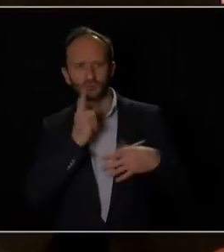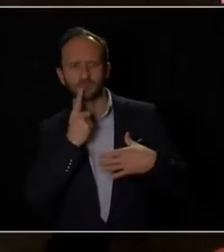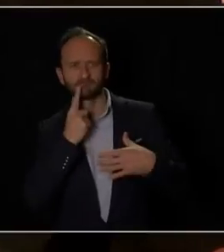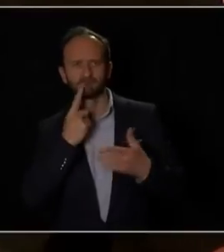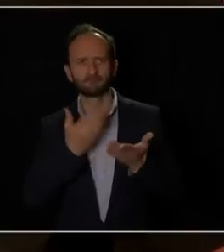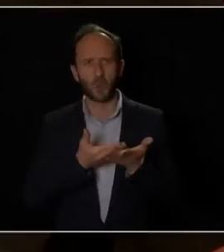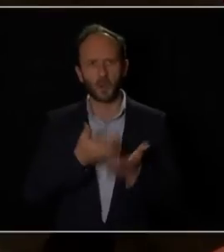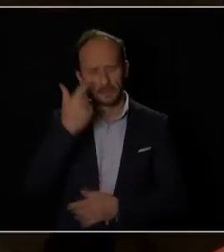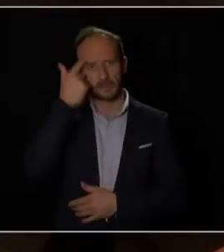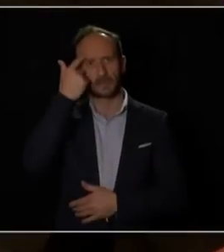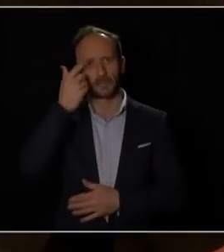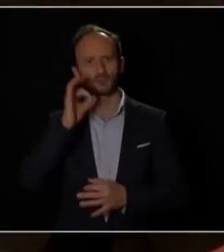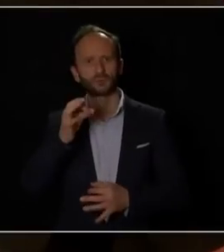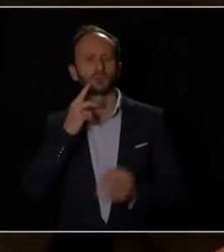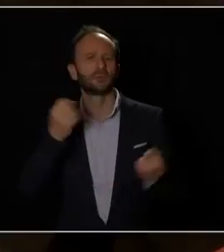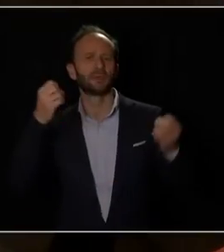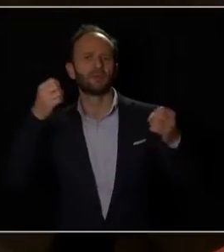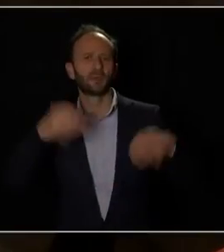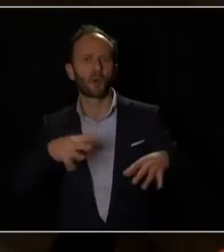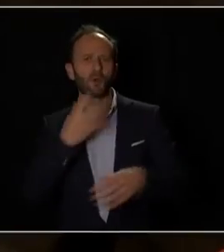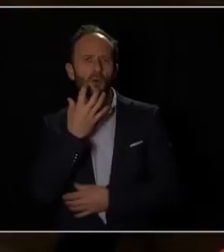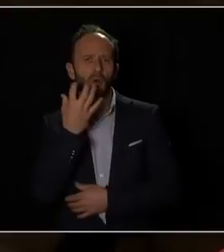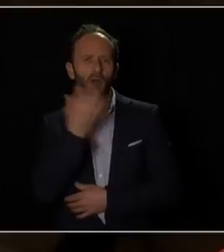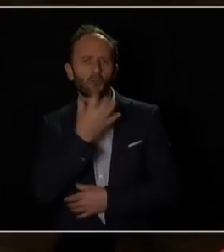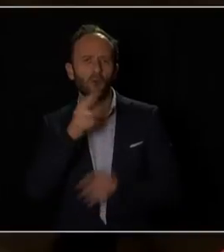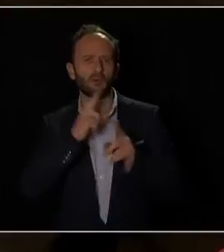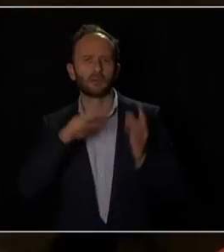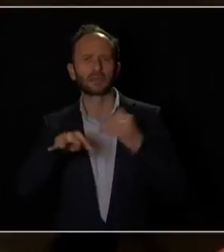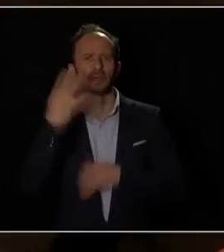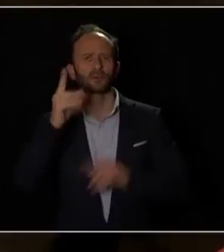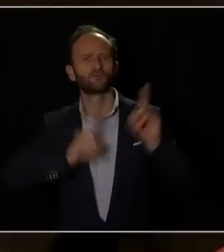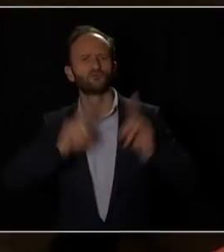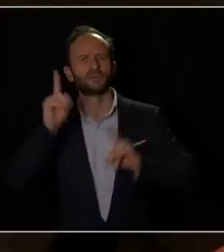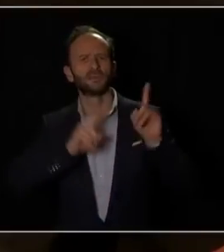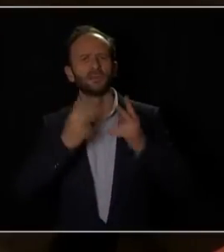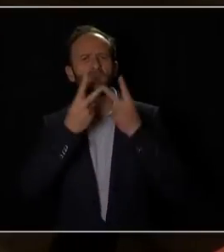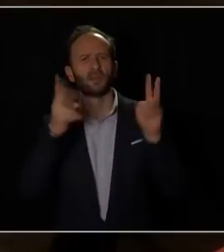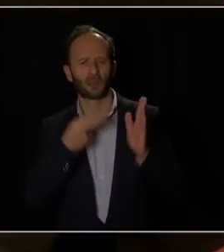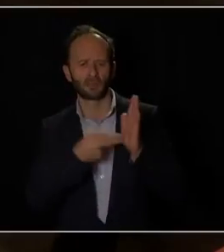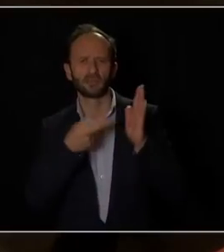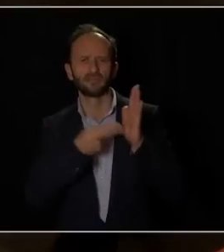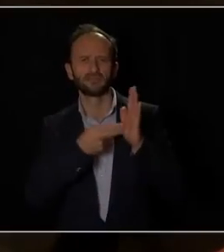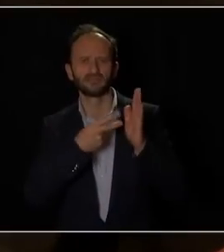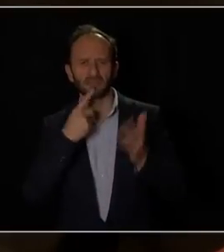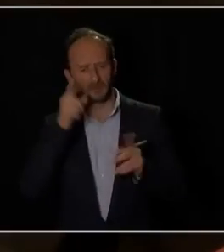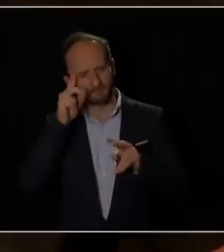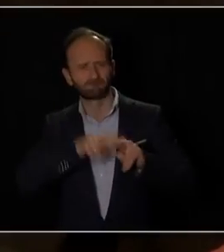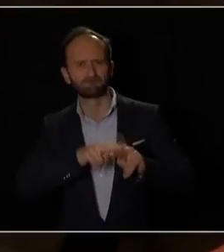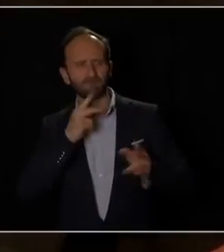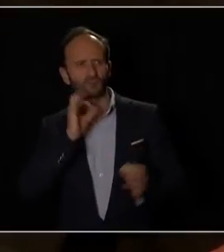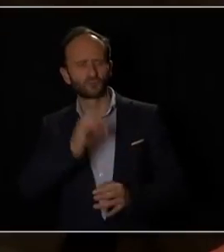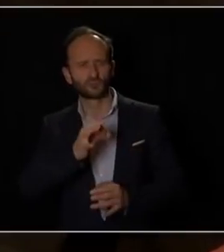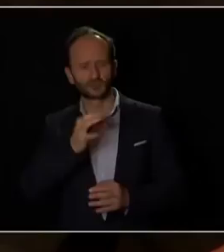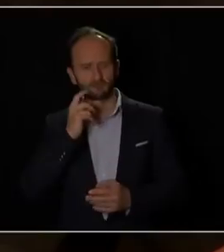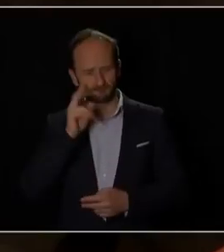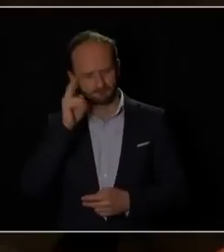aujourd'hui encore, après les événements horribles du 14 juillet à Nice, que nous pouvons mourir. Que nous pouvons mourir